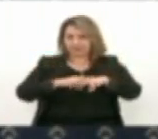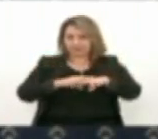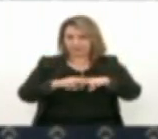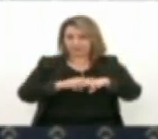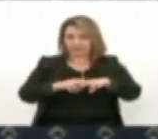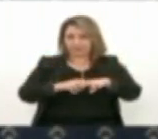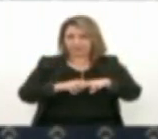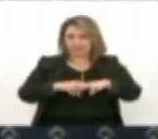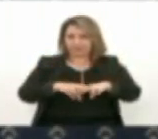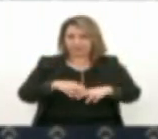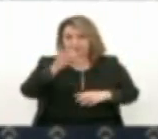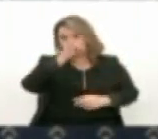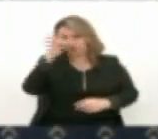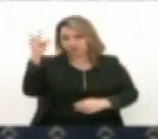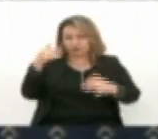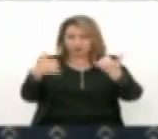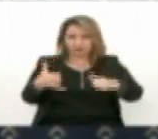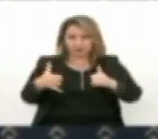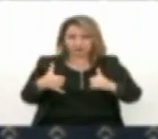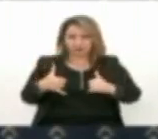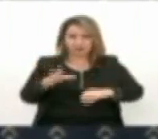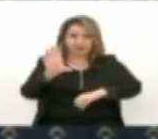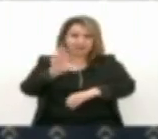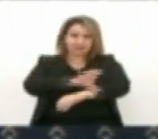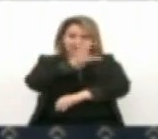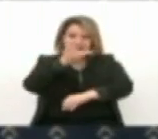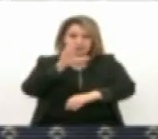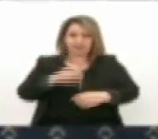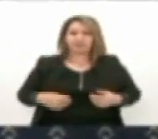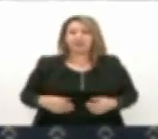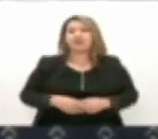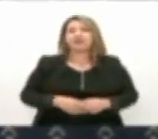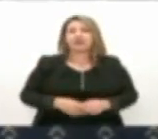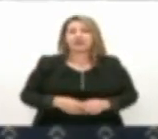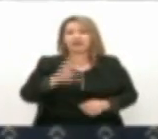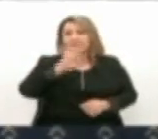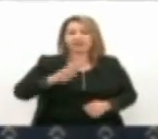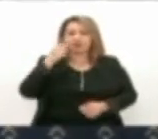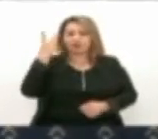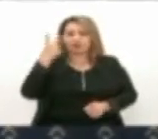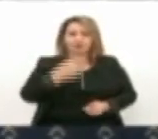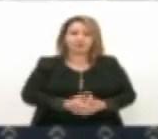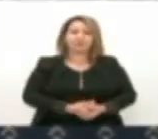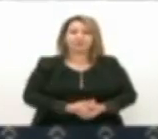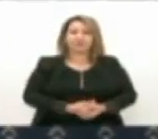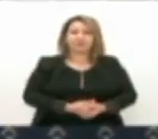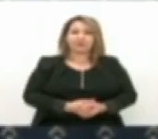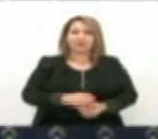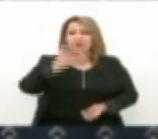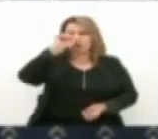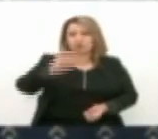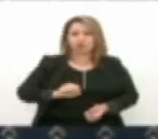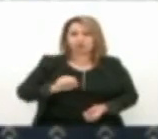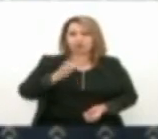الجبهة الوطنية الجزائرية على الجالية الوطنية بالخارج المنطقة 2 جنوب فرنسا،